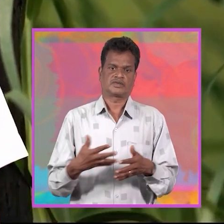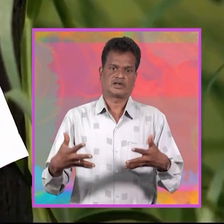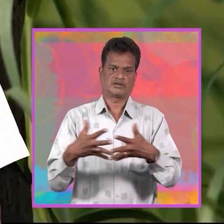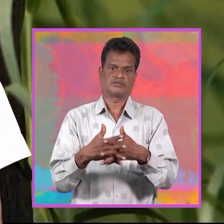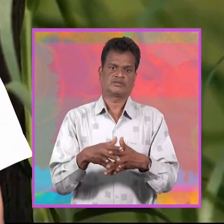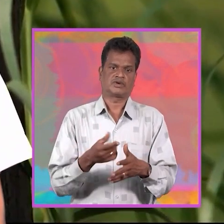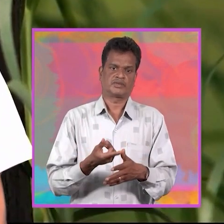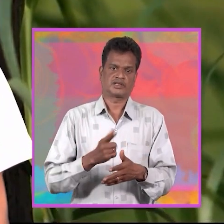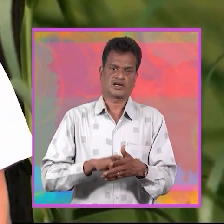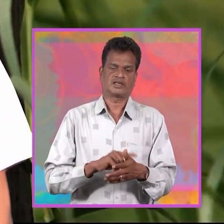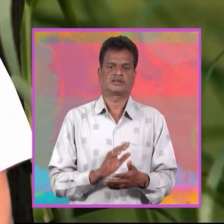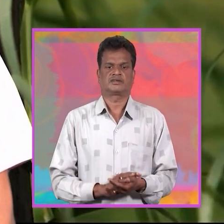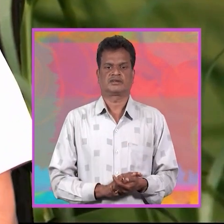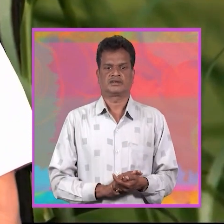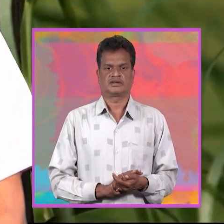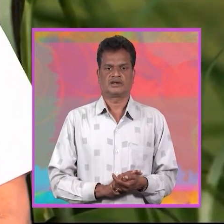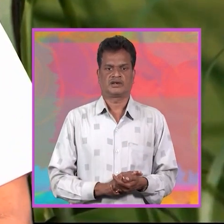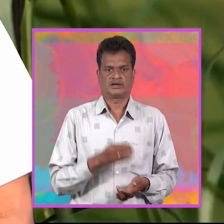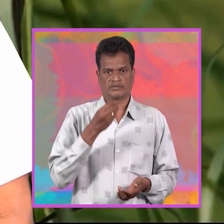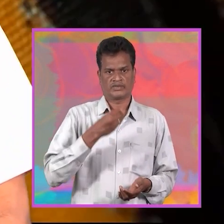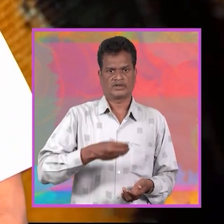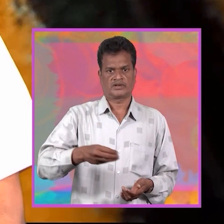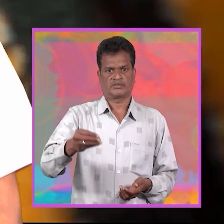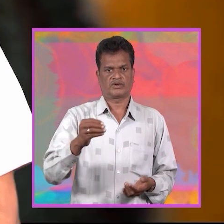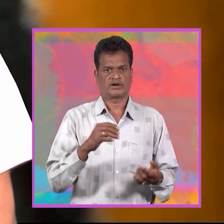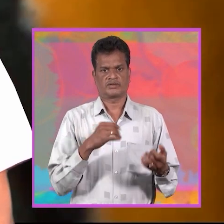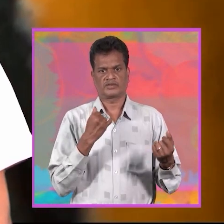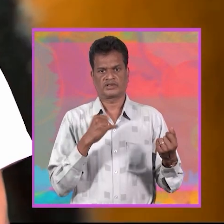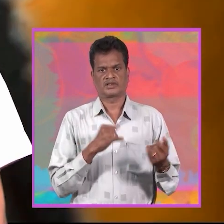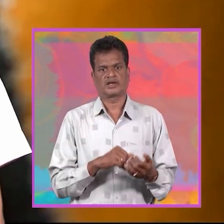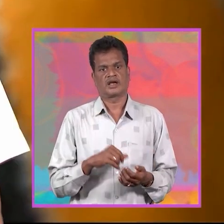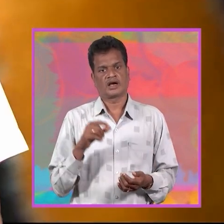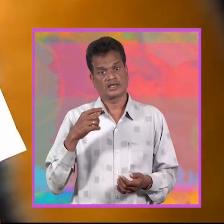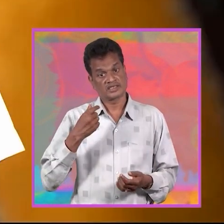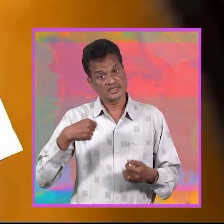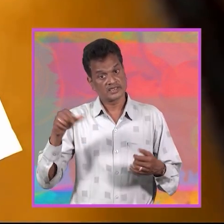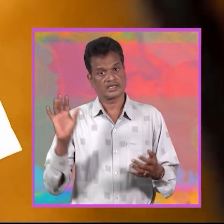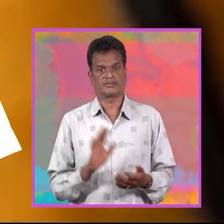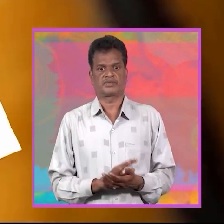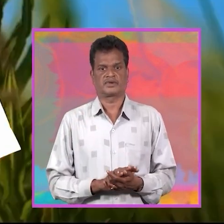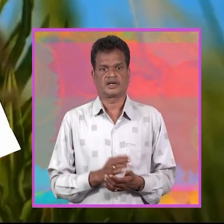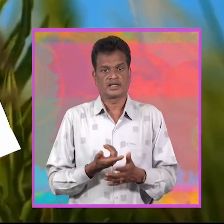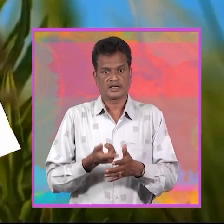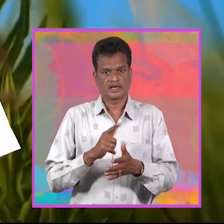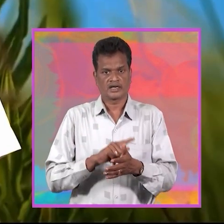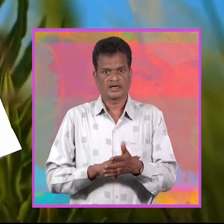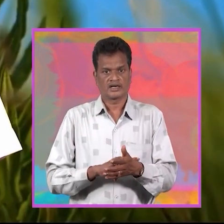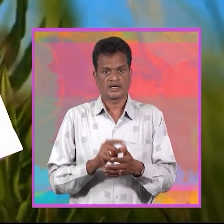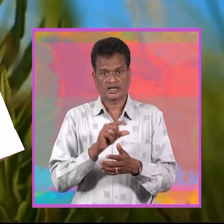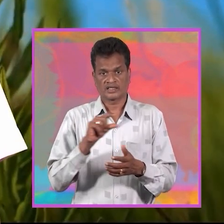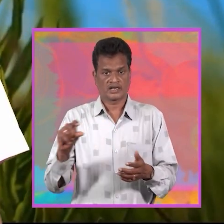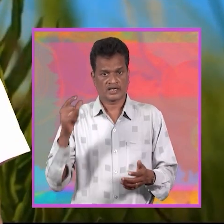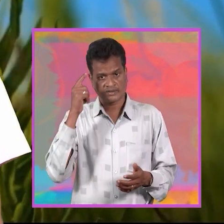பாடும் தமிழ்தானே, பாடும் இசையே அதன் சிறப்பே தமிழின் இலக்கணம்